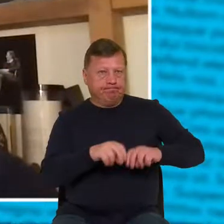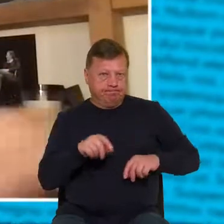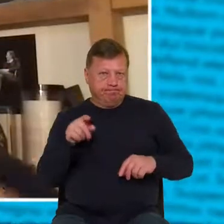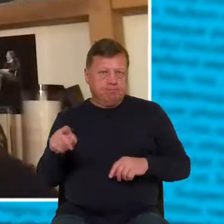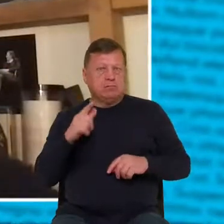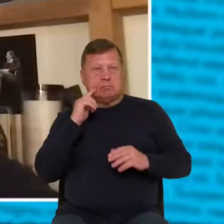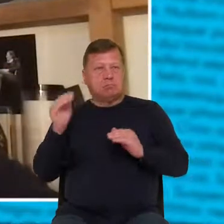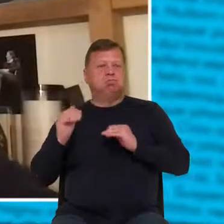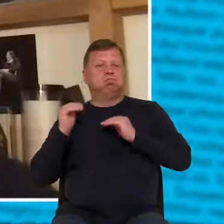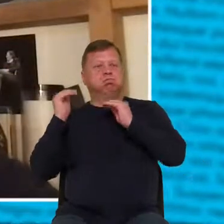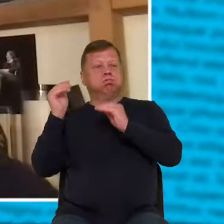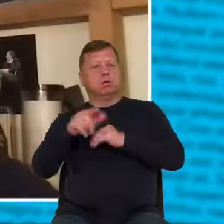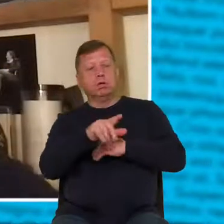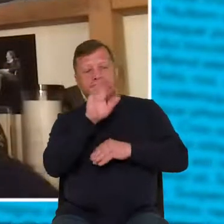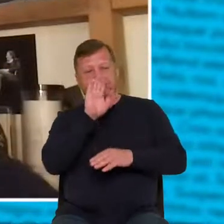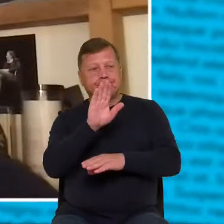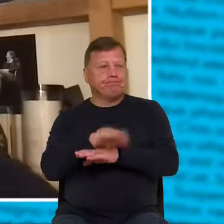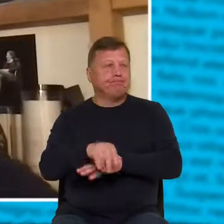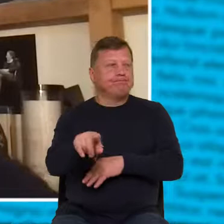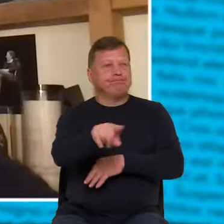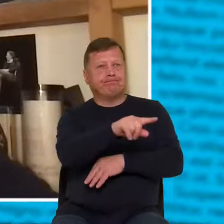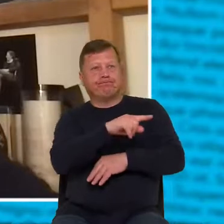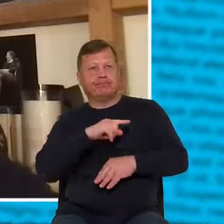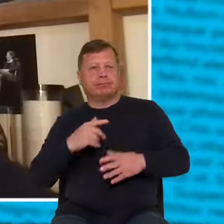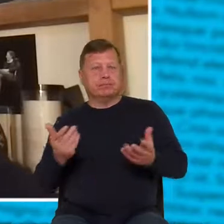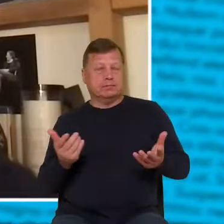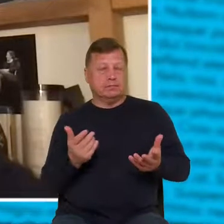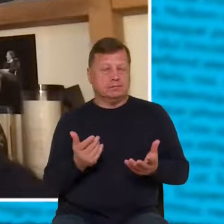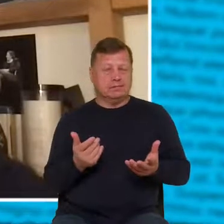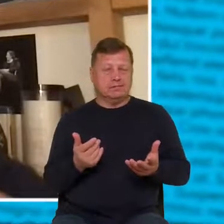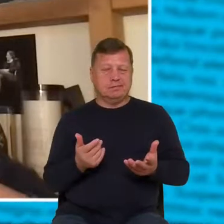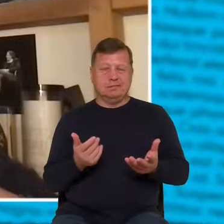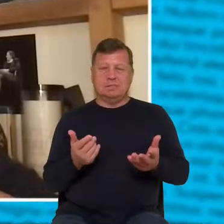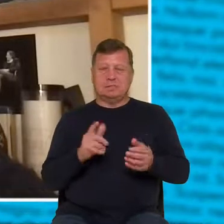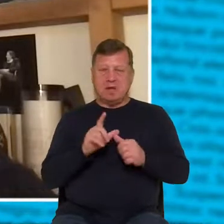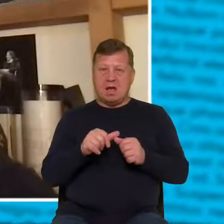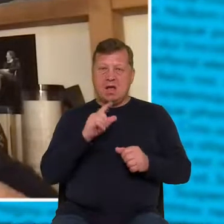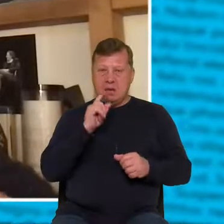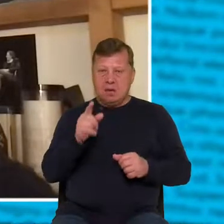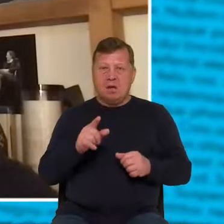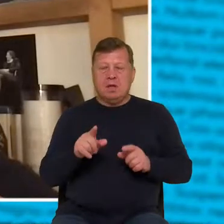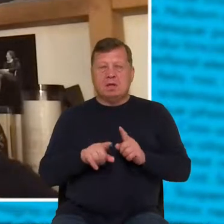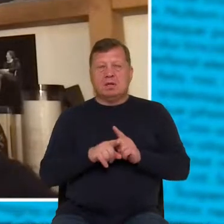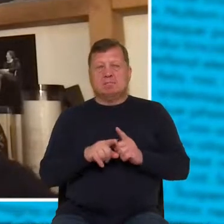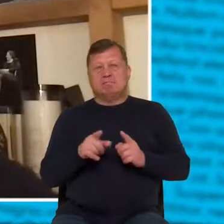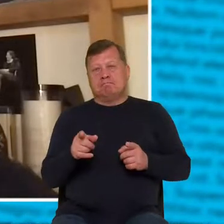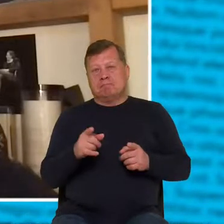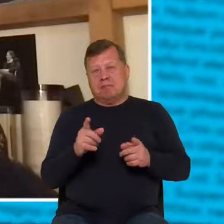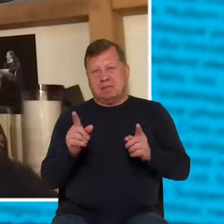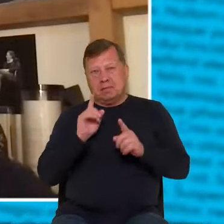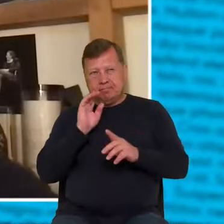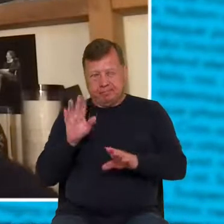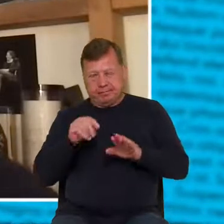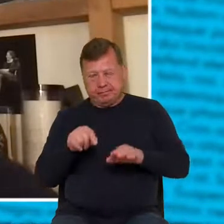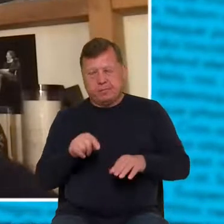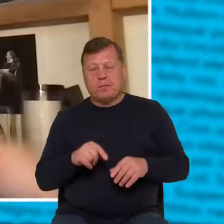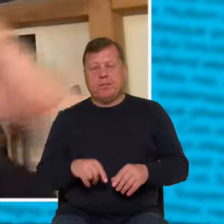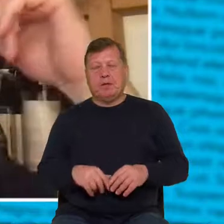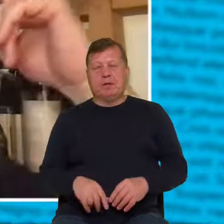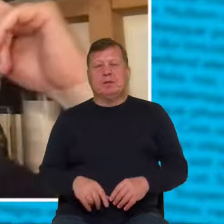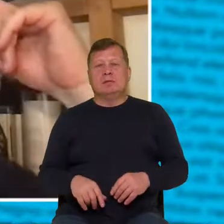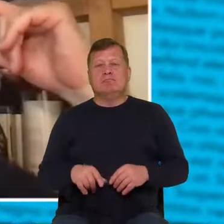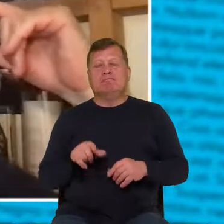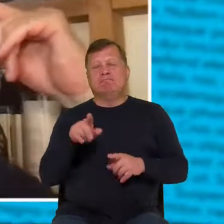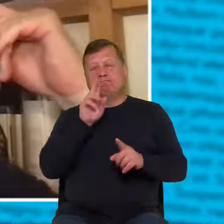traktują z wyższością inne osoby, ale z drugiej strony, może nawet z tej samej strony jeszcze, to tak, że tak naprawdę jeszcze z tej